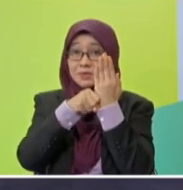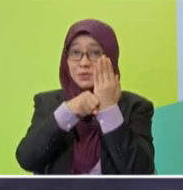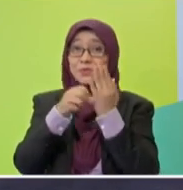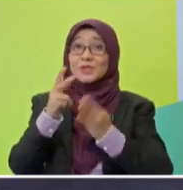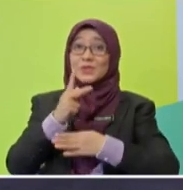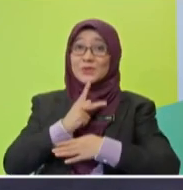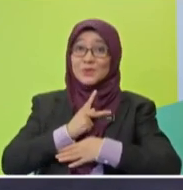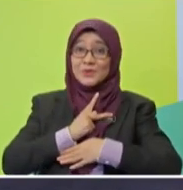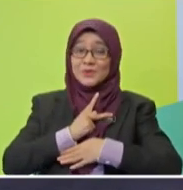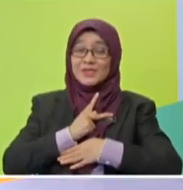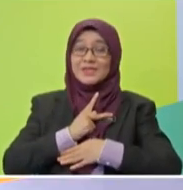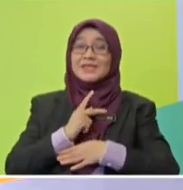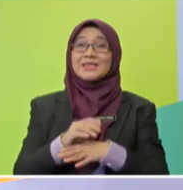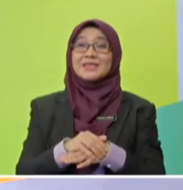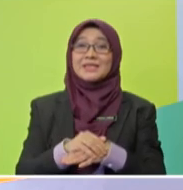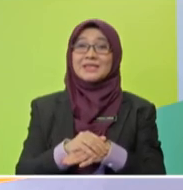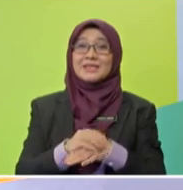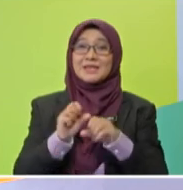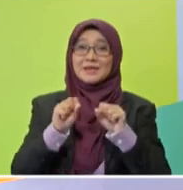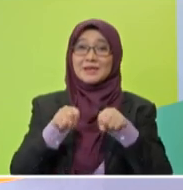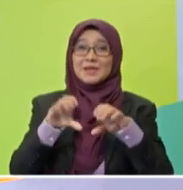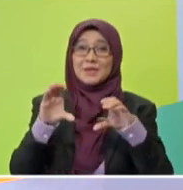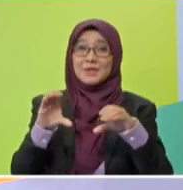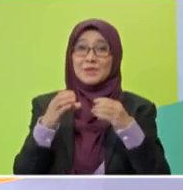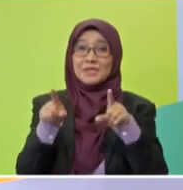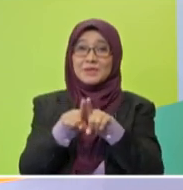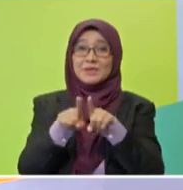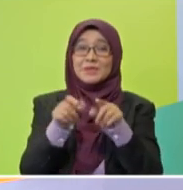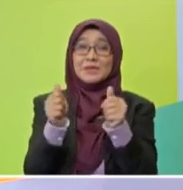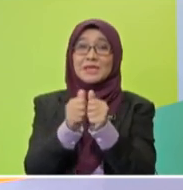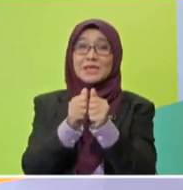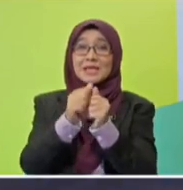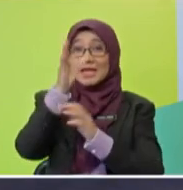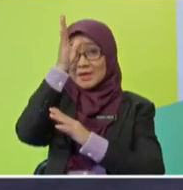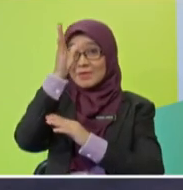ataupun boleh buat sama-sama dengan ibu bapak di rumah lah